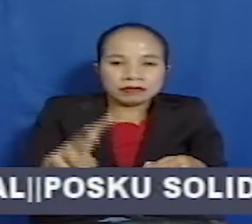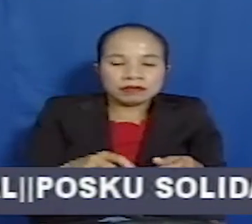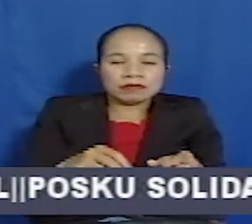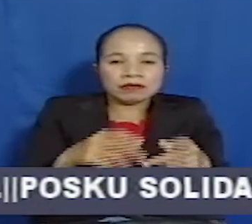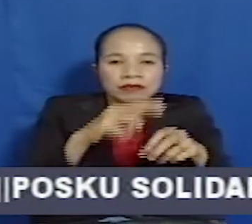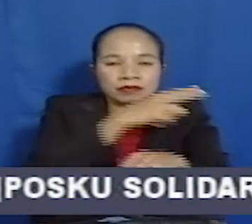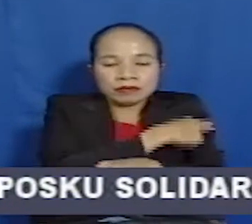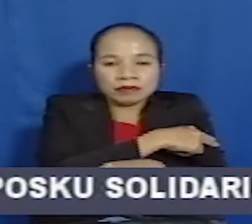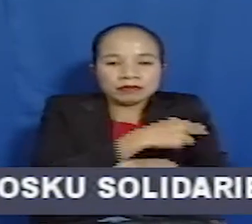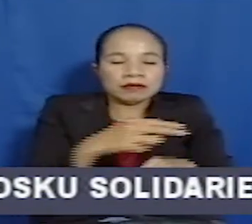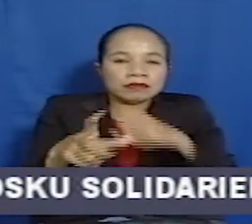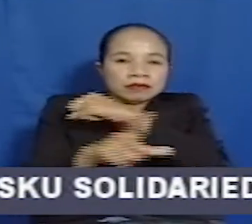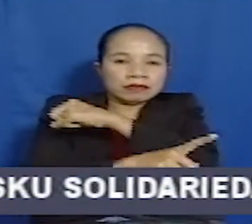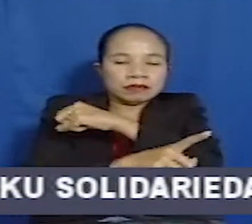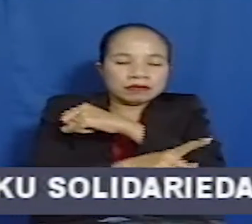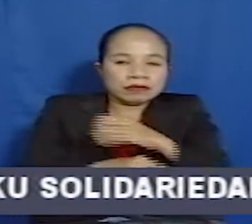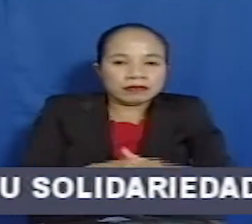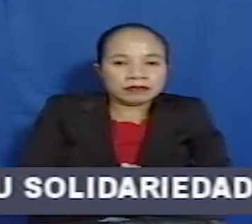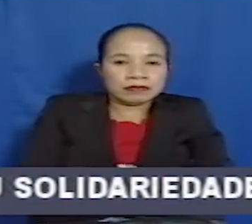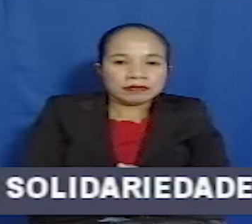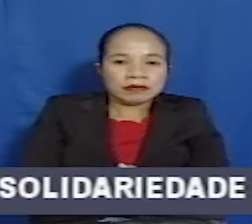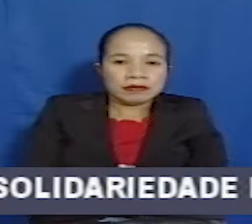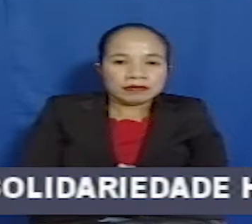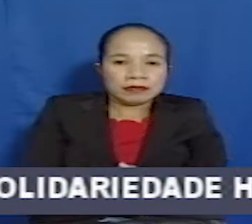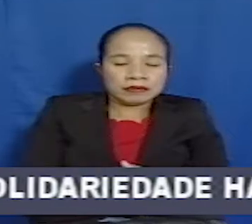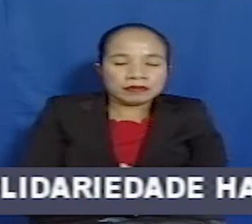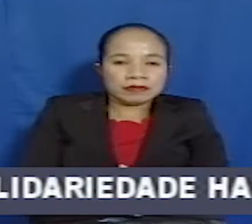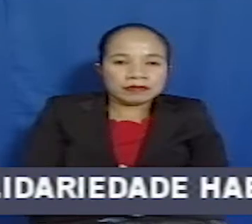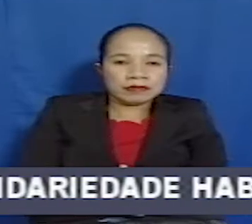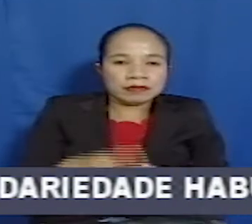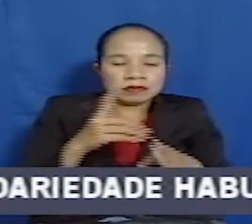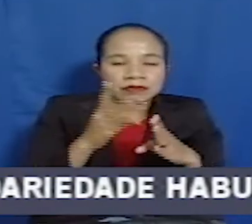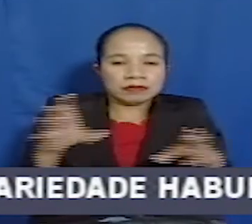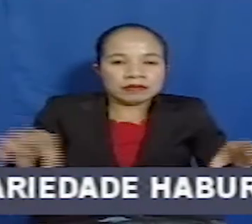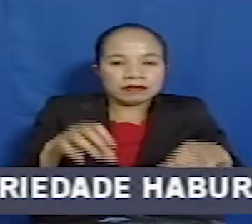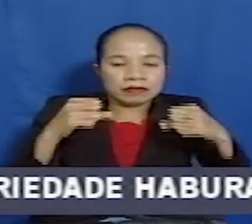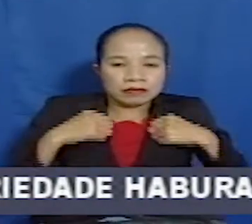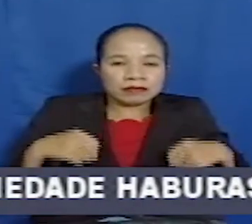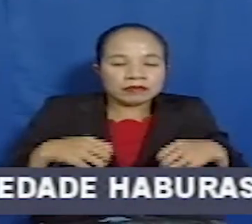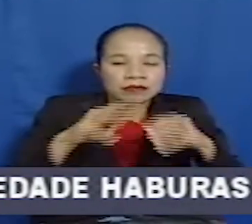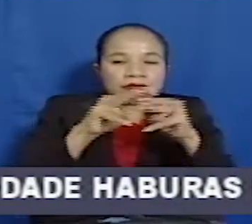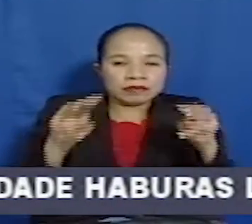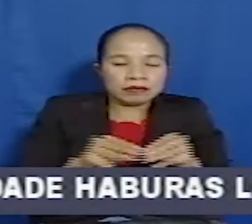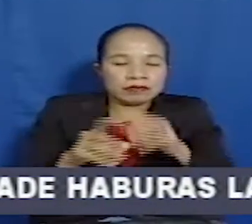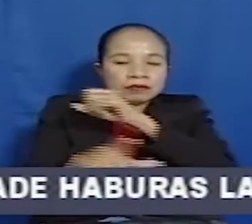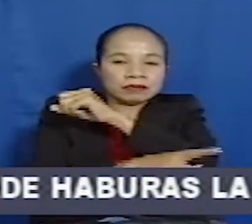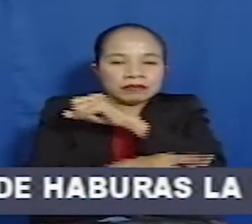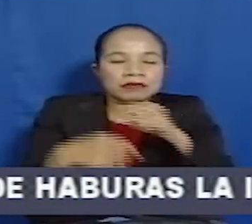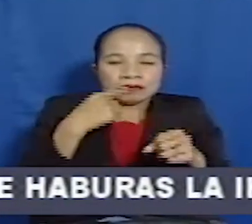ia sentru saudi internatu likisa vila. Apolonia Maria, diretora servisu saudi munisipi likisa BRTTL